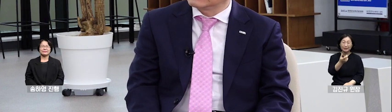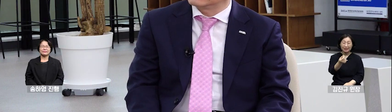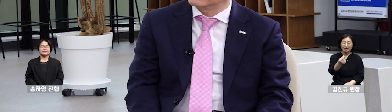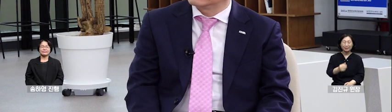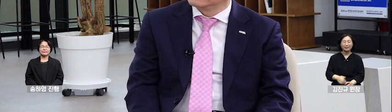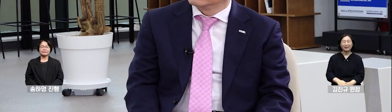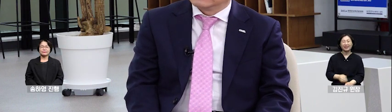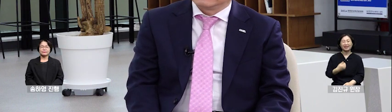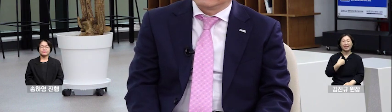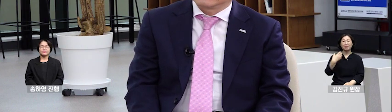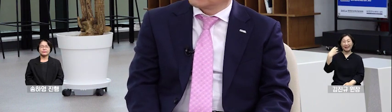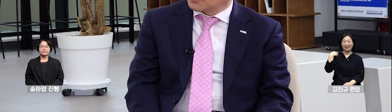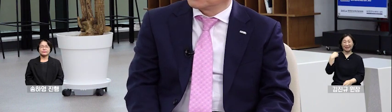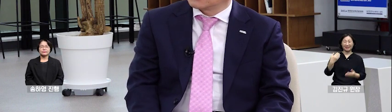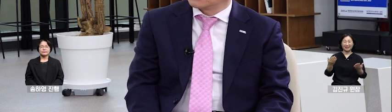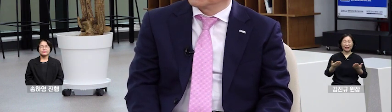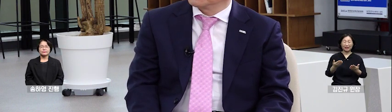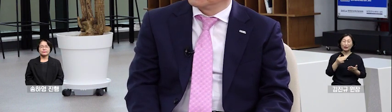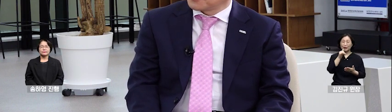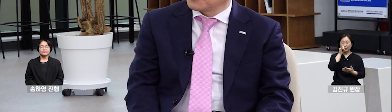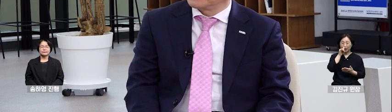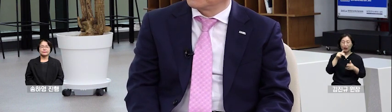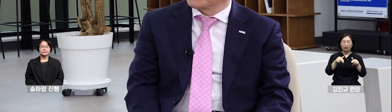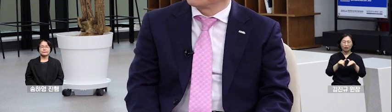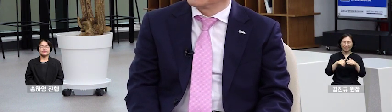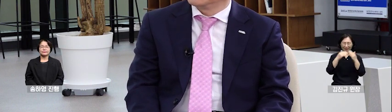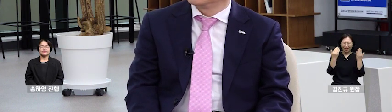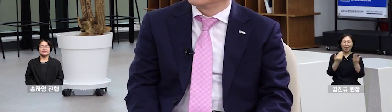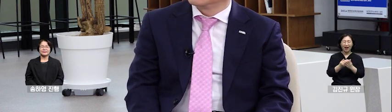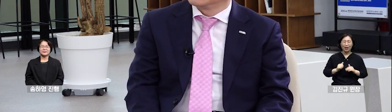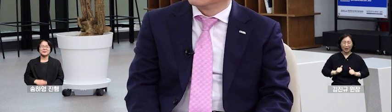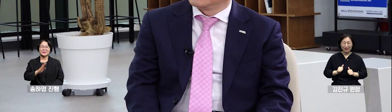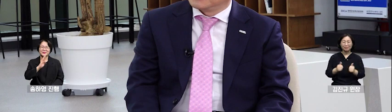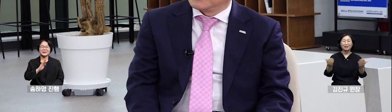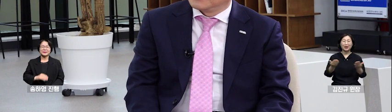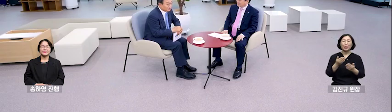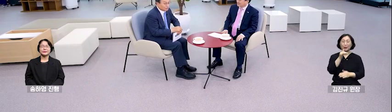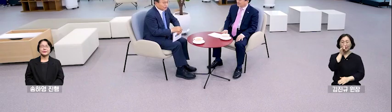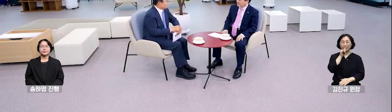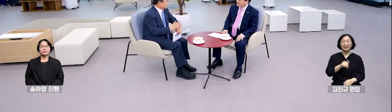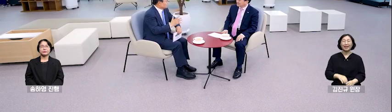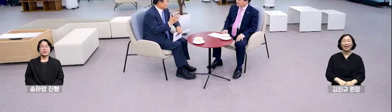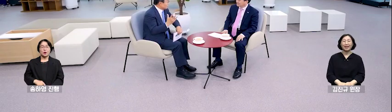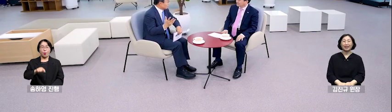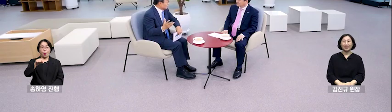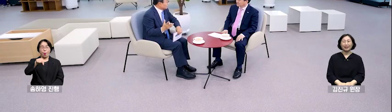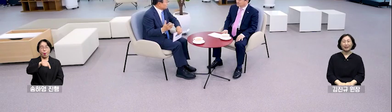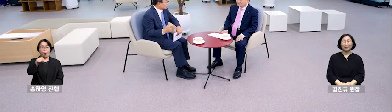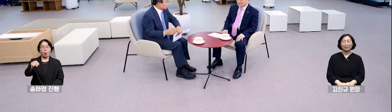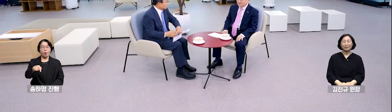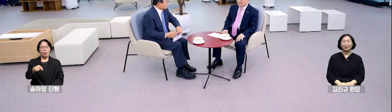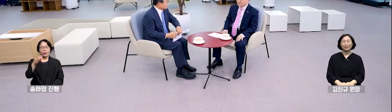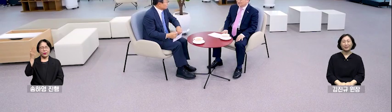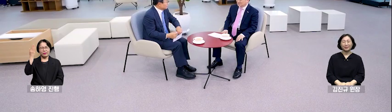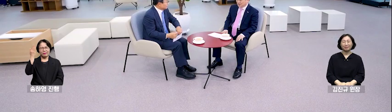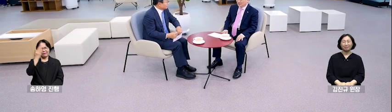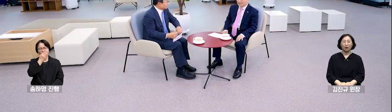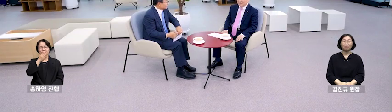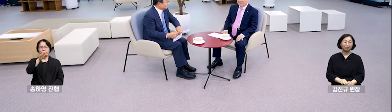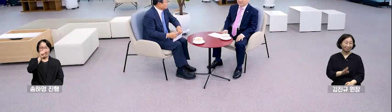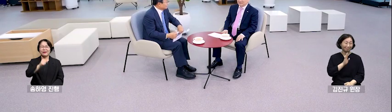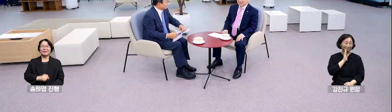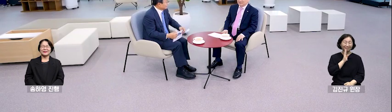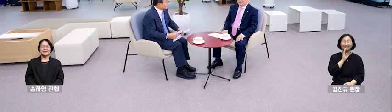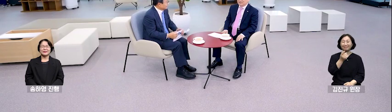일이 있으니까 아 그 전부다 직원들 열심히 일하고 있을 것입다 근데 여기 굉장히 시설이 깨끗하고 좋아요